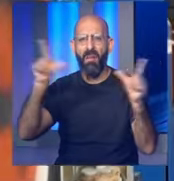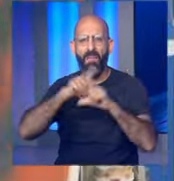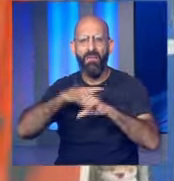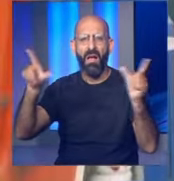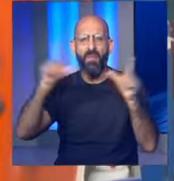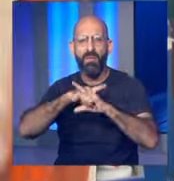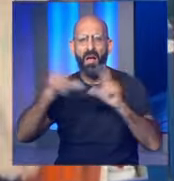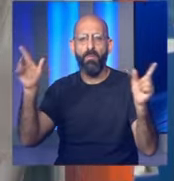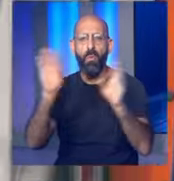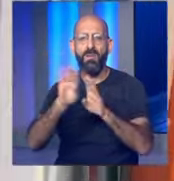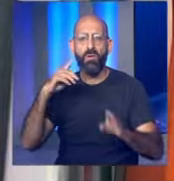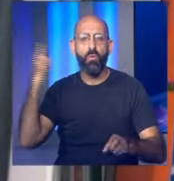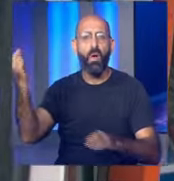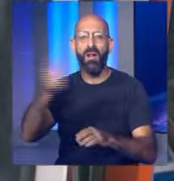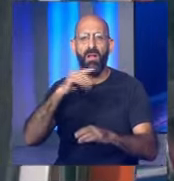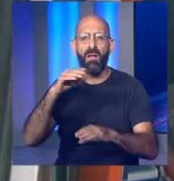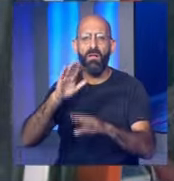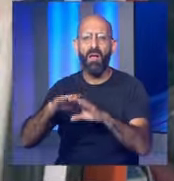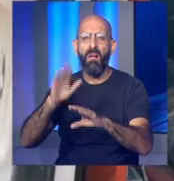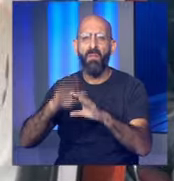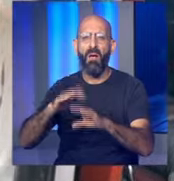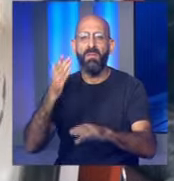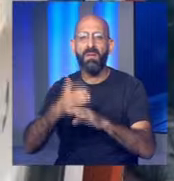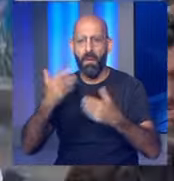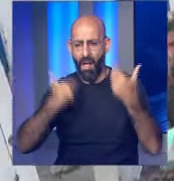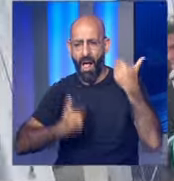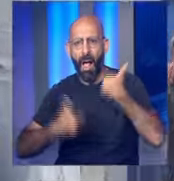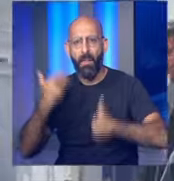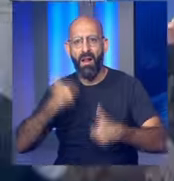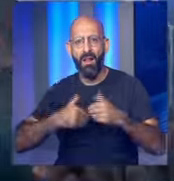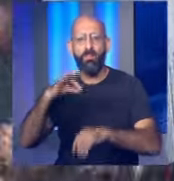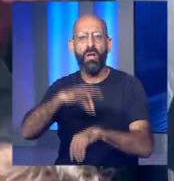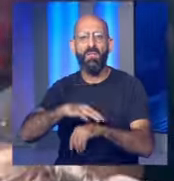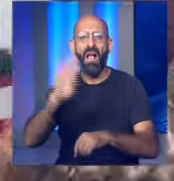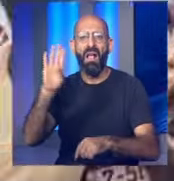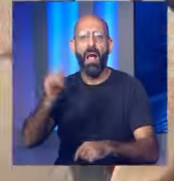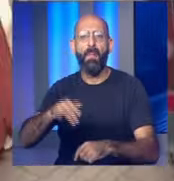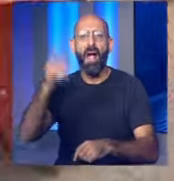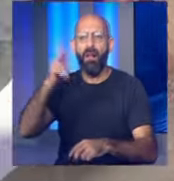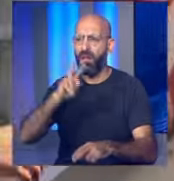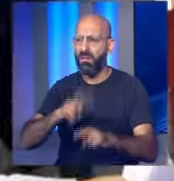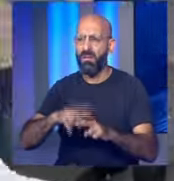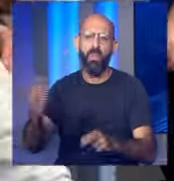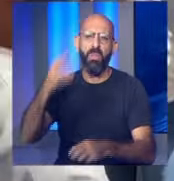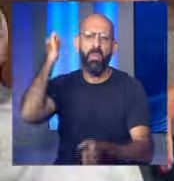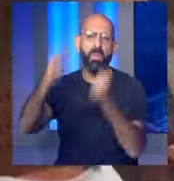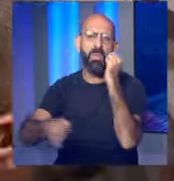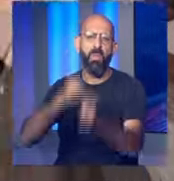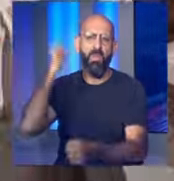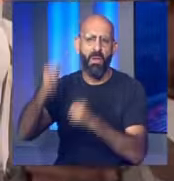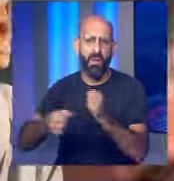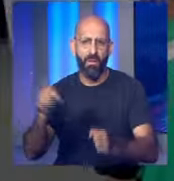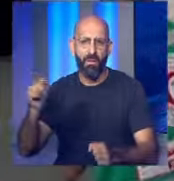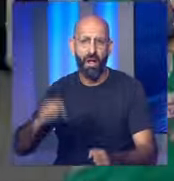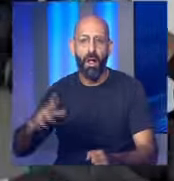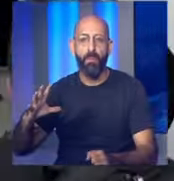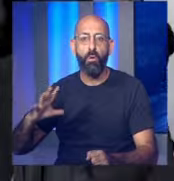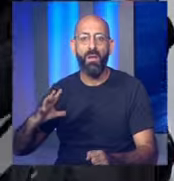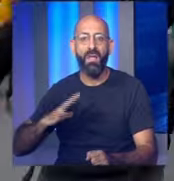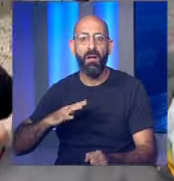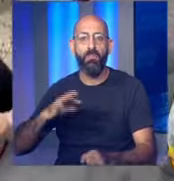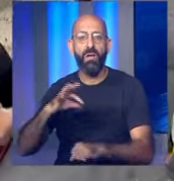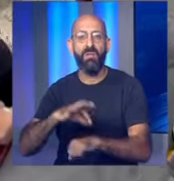غزة. وزارة الصحة في غزة ناشدت المؤسسات الدولية إفادة فرق طبية جراحية إلى مستشفى